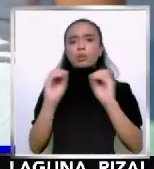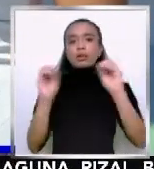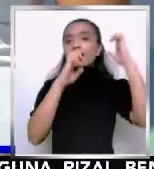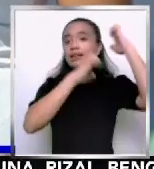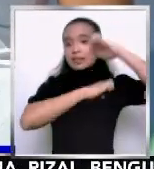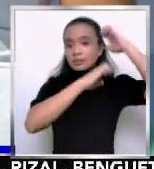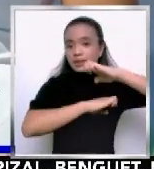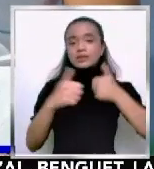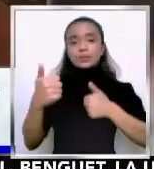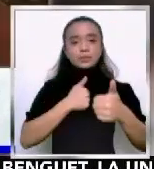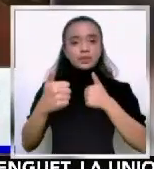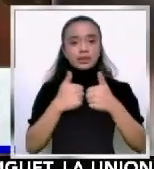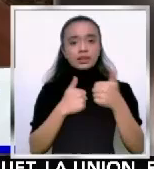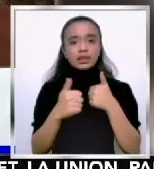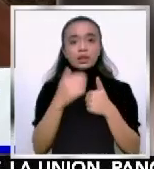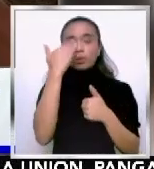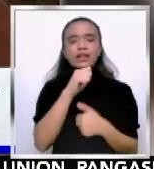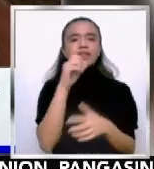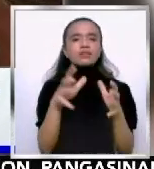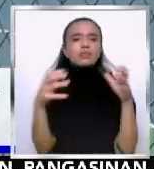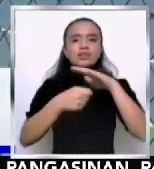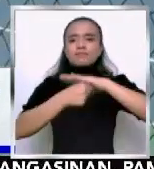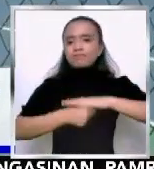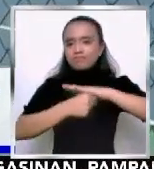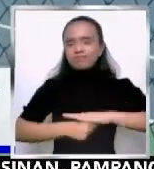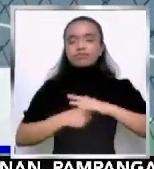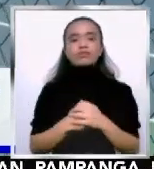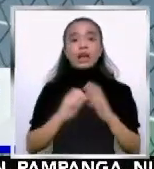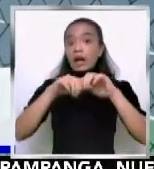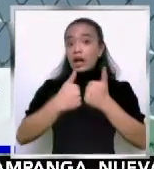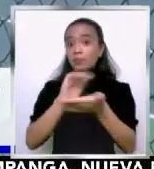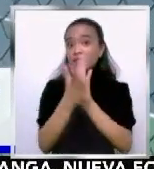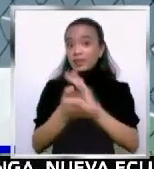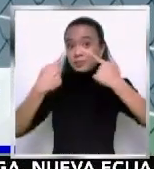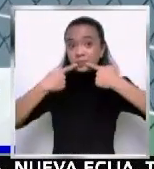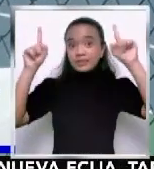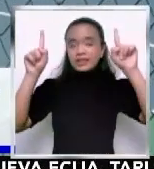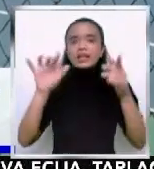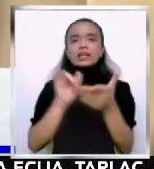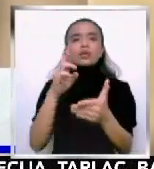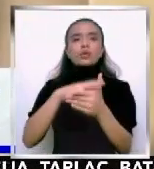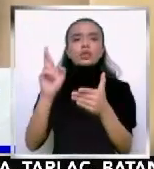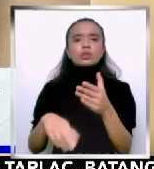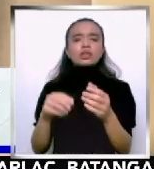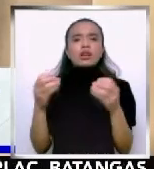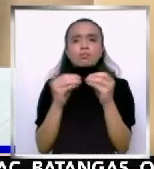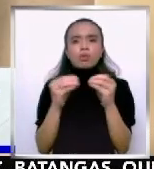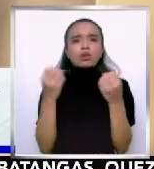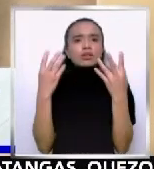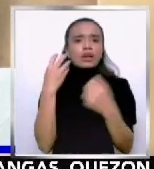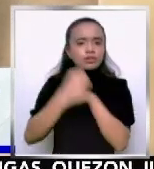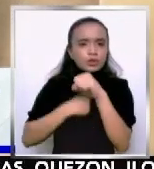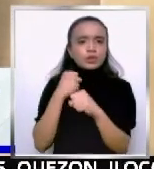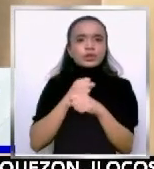ito para hindi gaano ma-pressure. Ang daan sa tagumpay ni Alex resulta ng dekadang pagsasanay. Nagsimula siyang